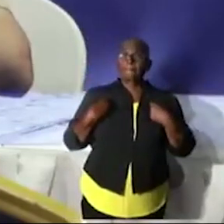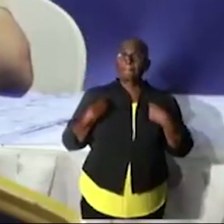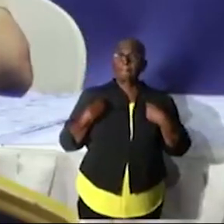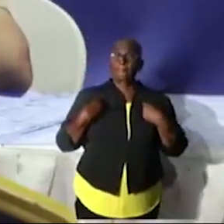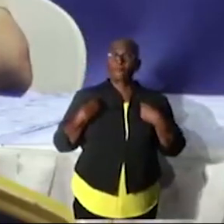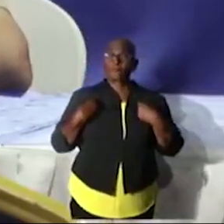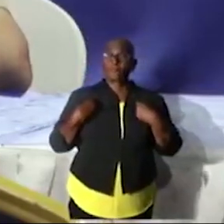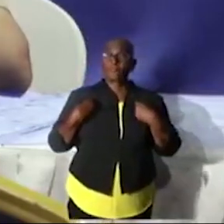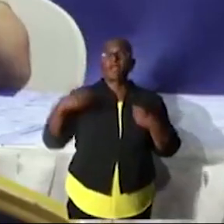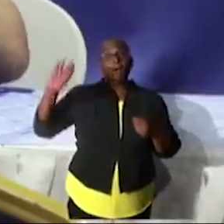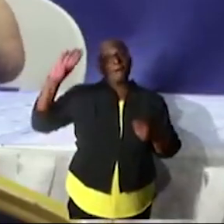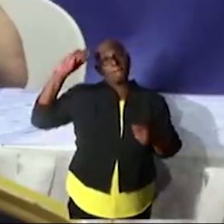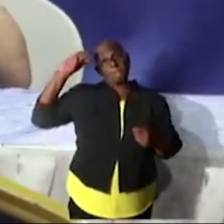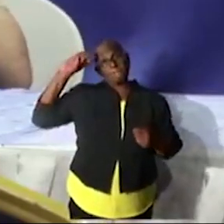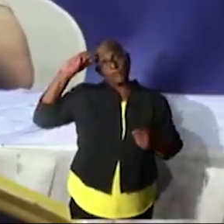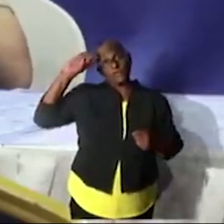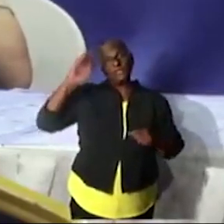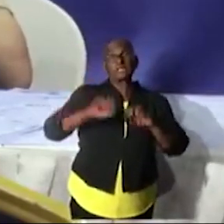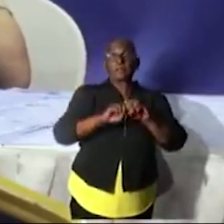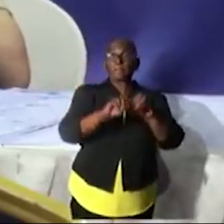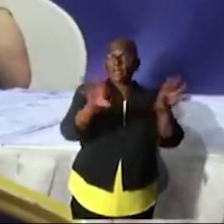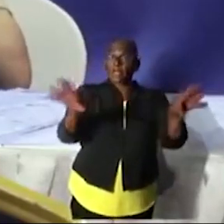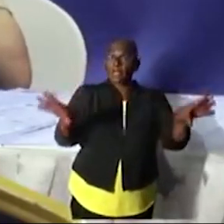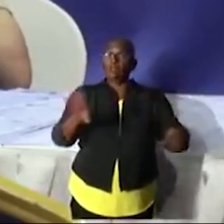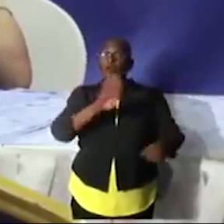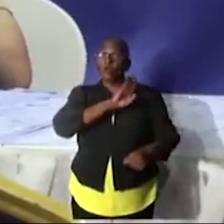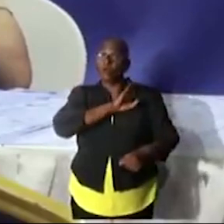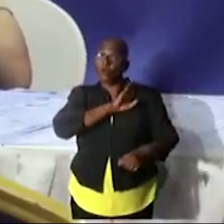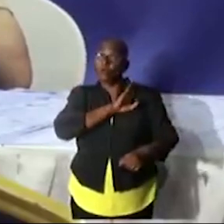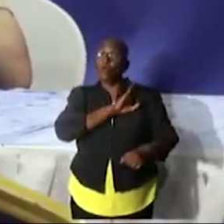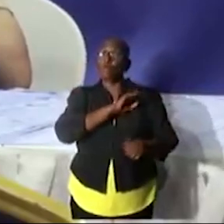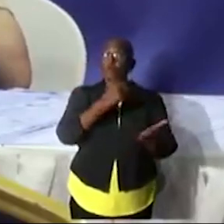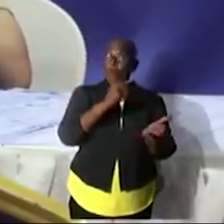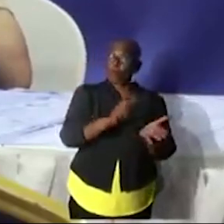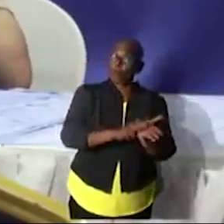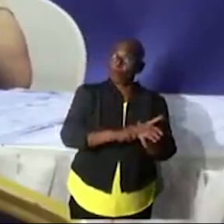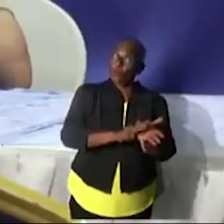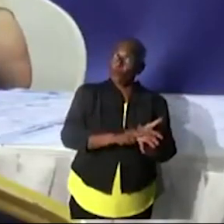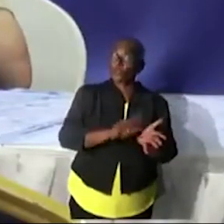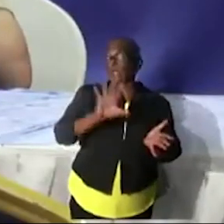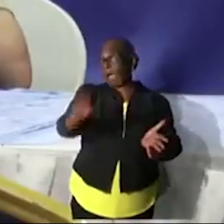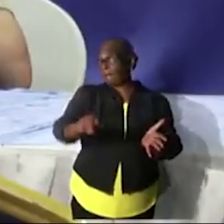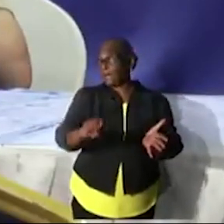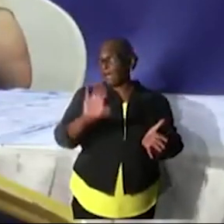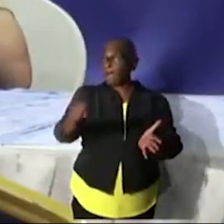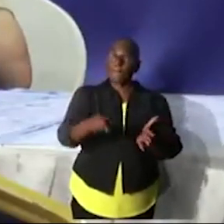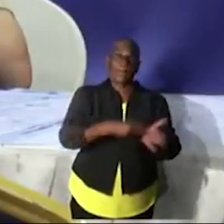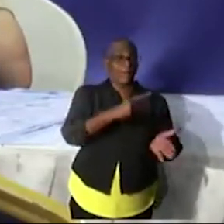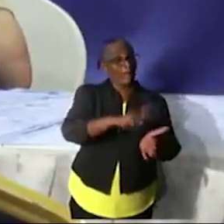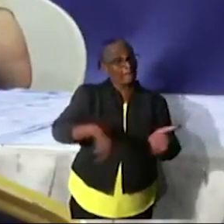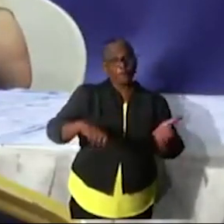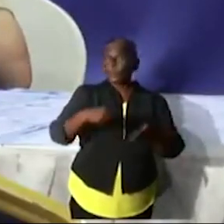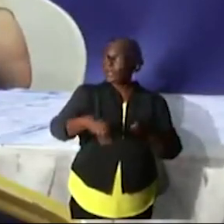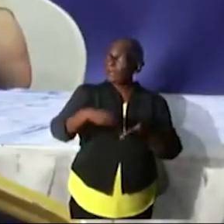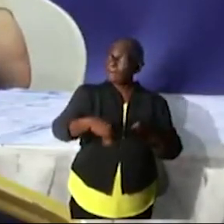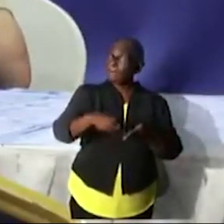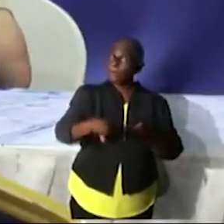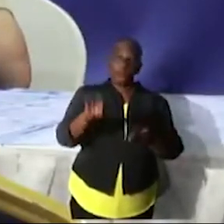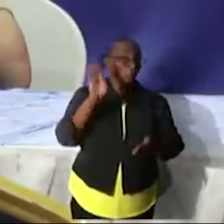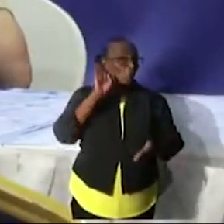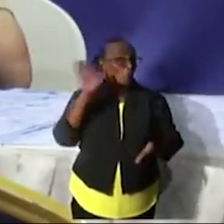De politie heeft dan ook bekendgemaakt om conform de wet op te treden en te bekeuren als men zich niet houdt aan